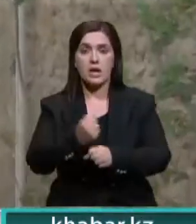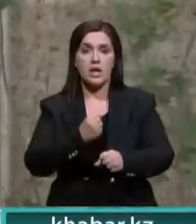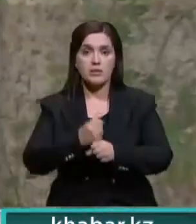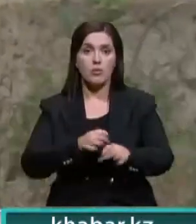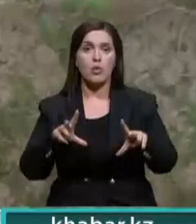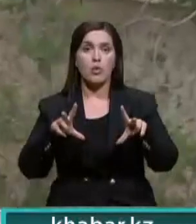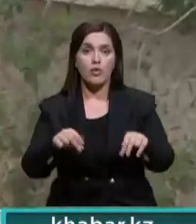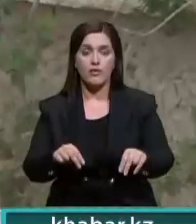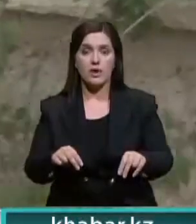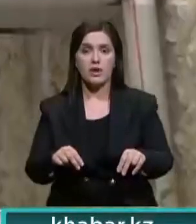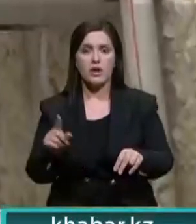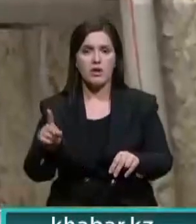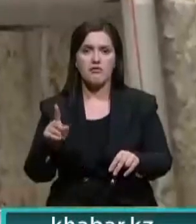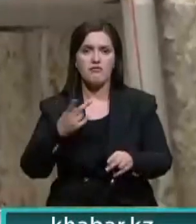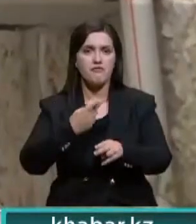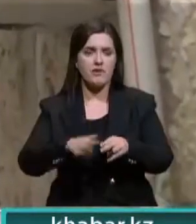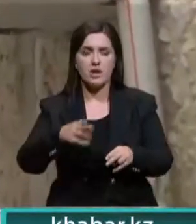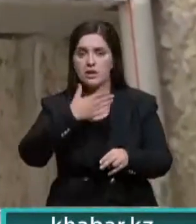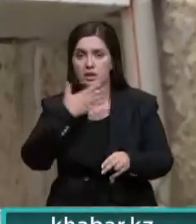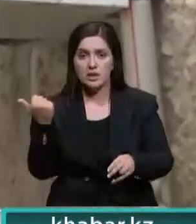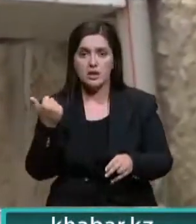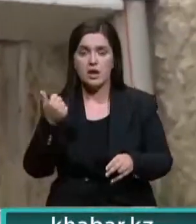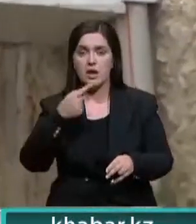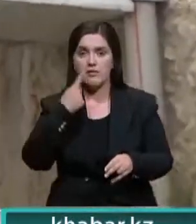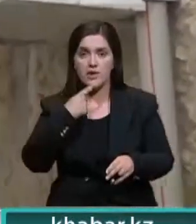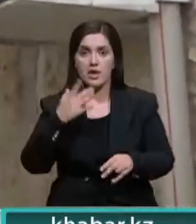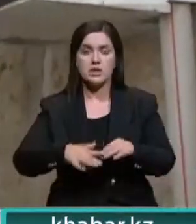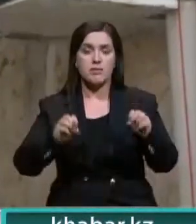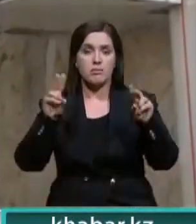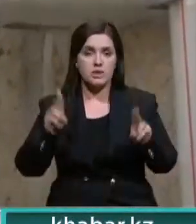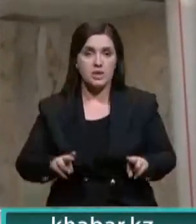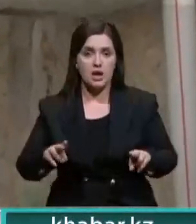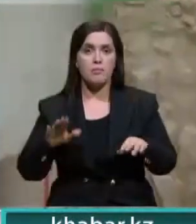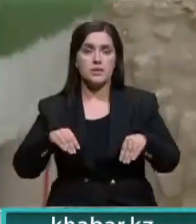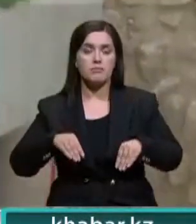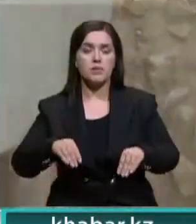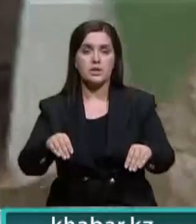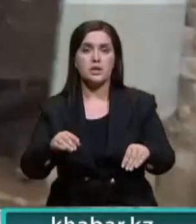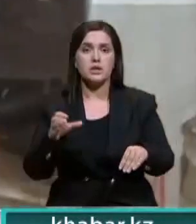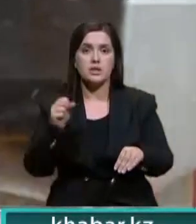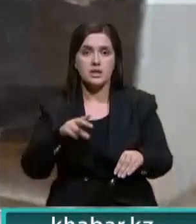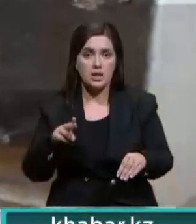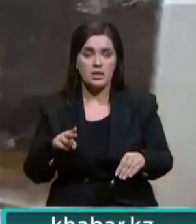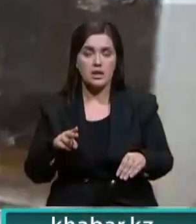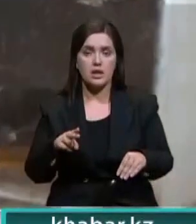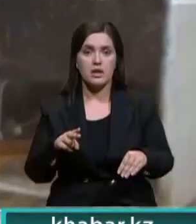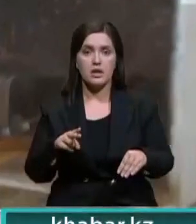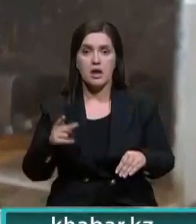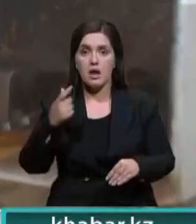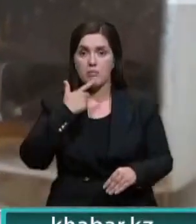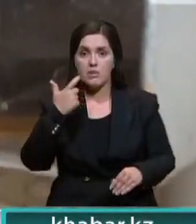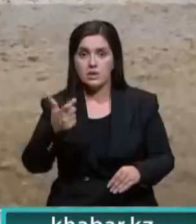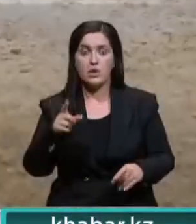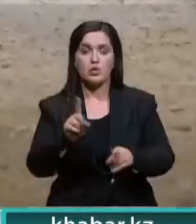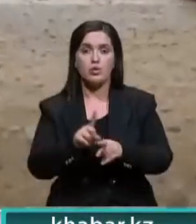уверяет, конденсат безвреден для растений. Об этом говорят и специалисты местного ботанического сада. Алексей Джубанов предусмотрел и